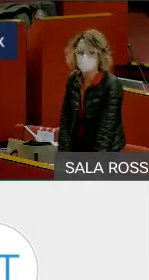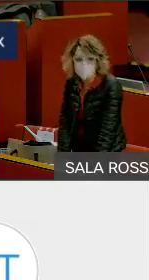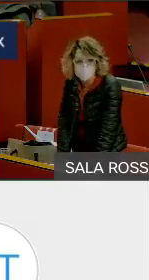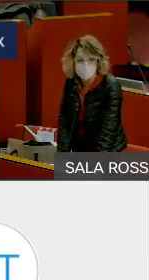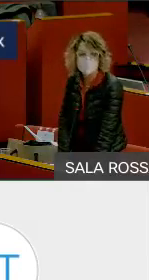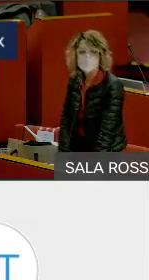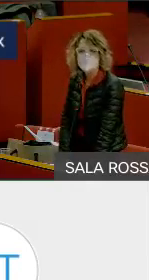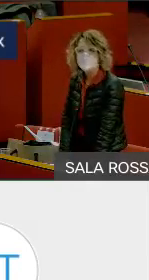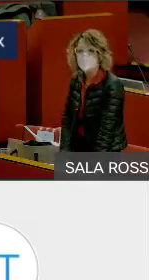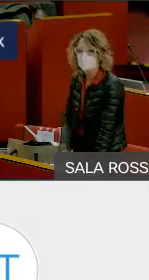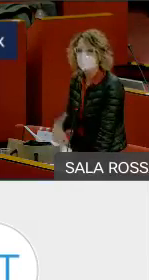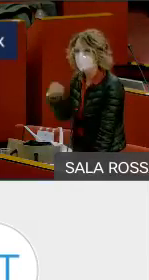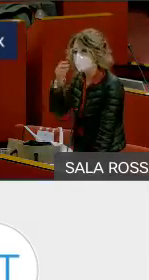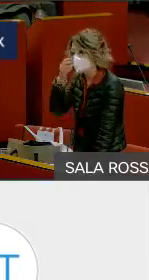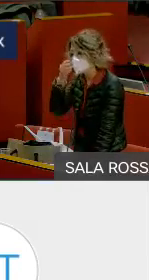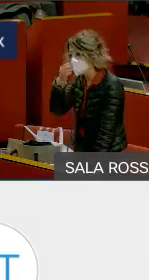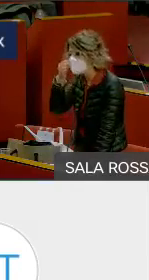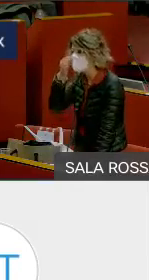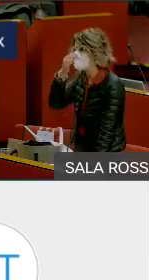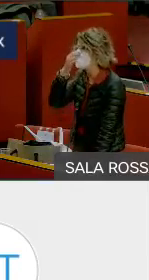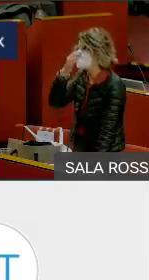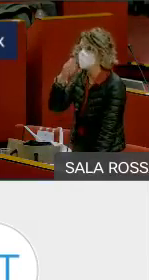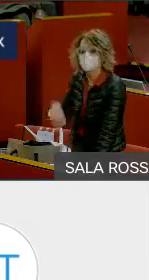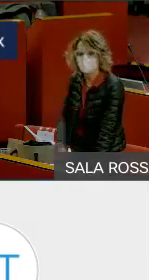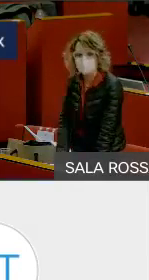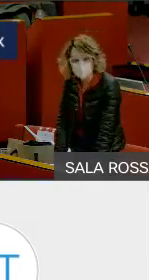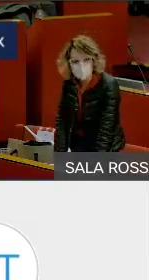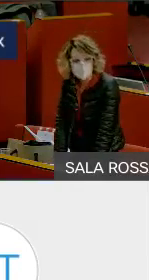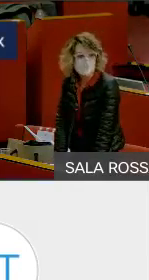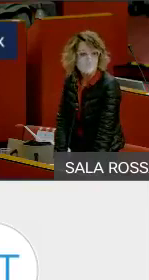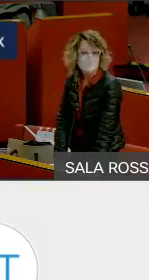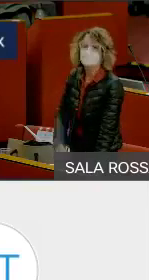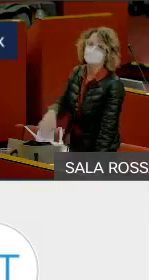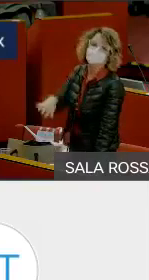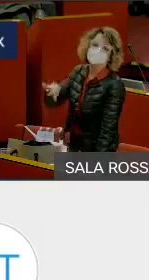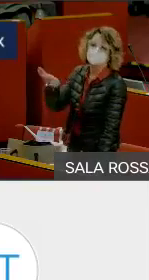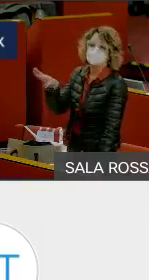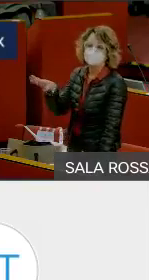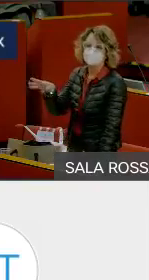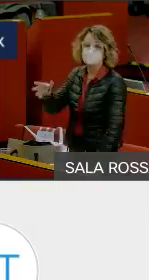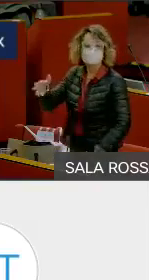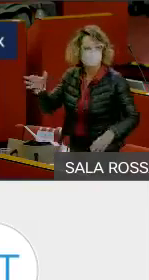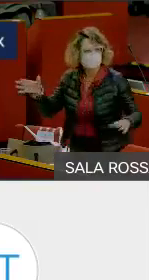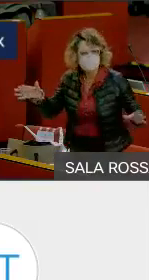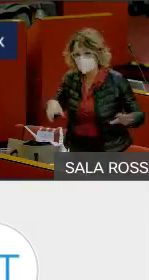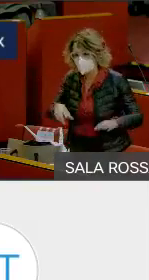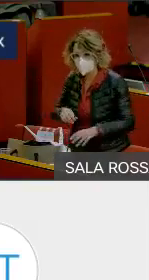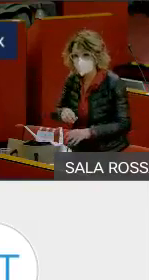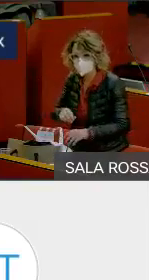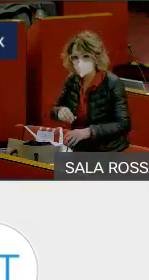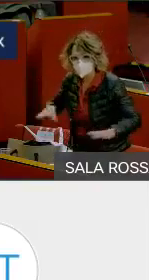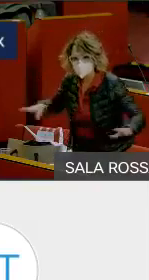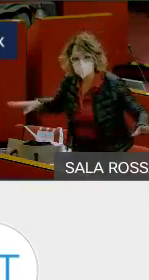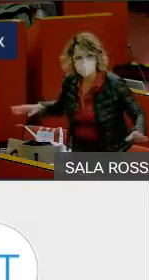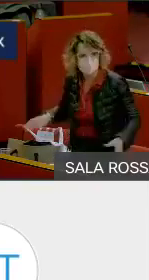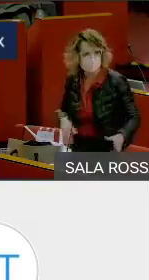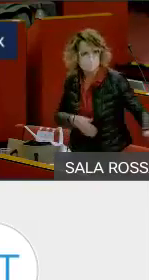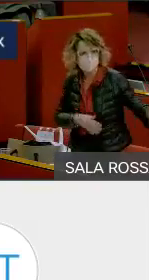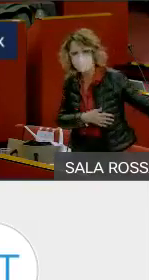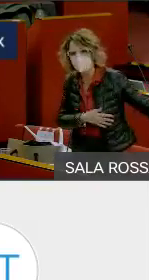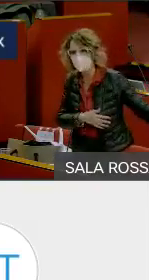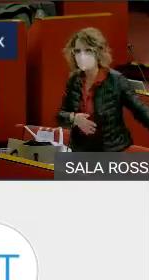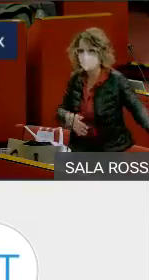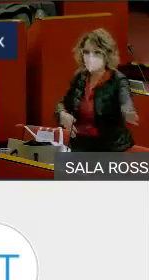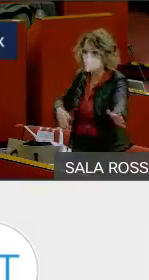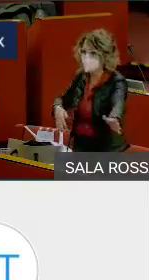colpite da forte infrastrutture da forti servitù a voi non interessa niente basta vedere come si gira oggi per la città cioè se